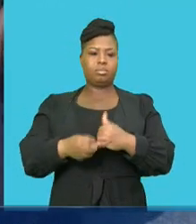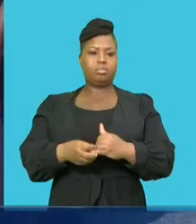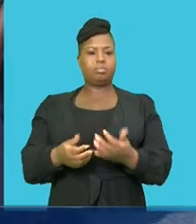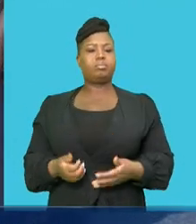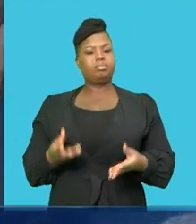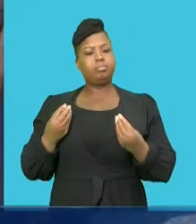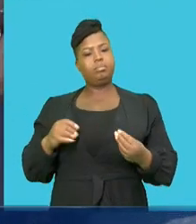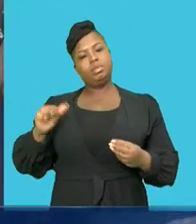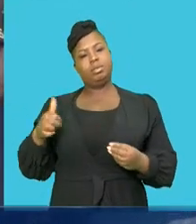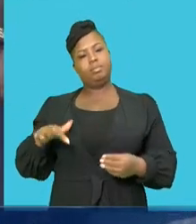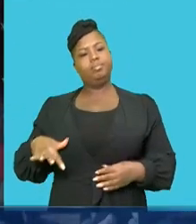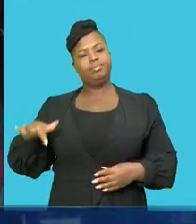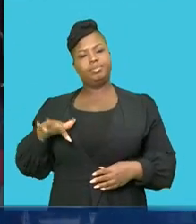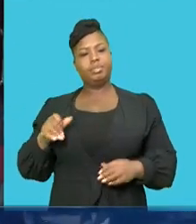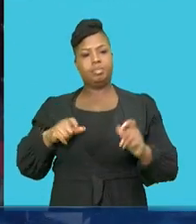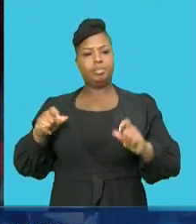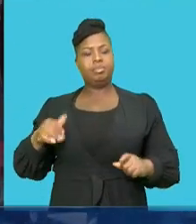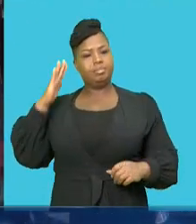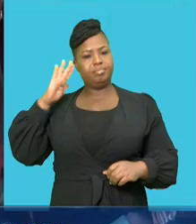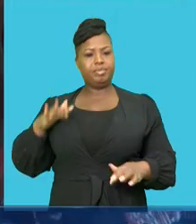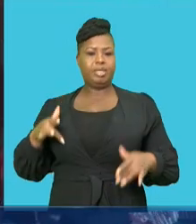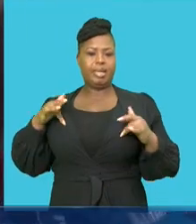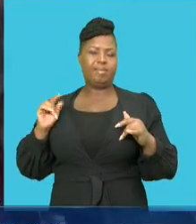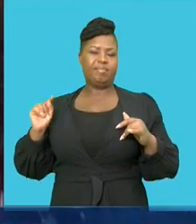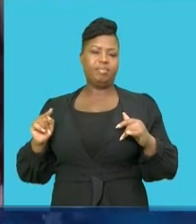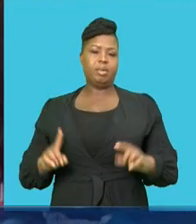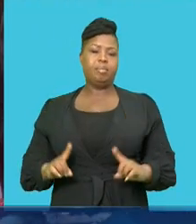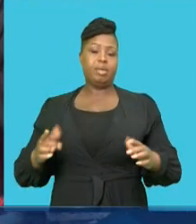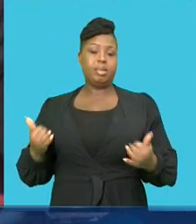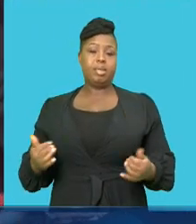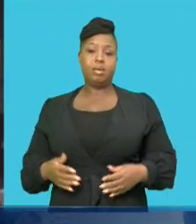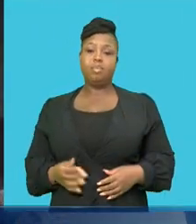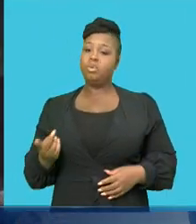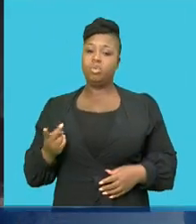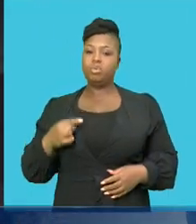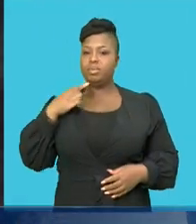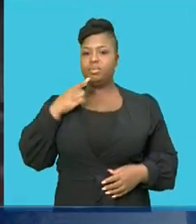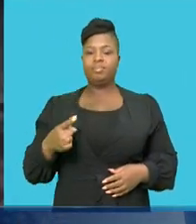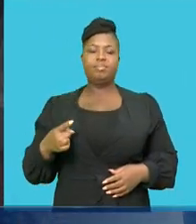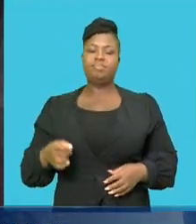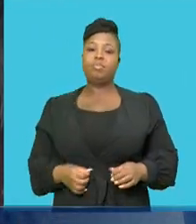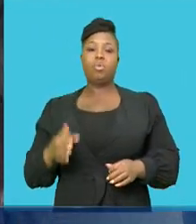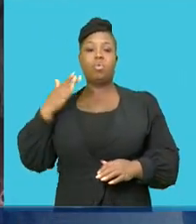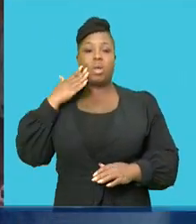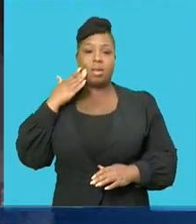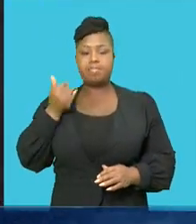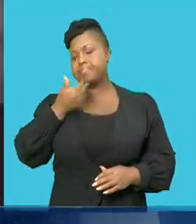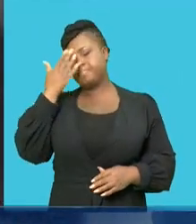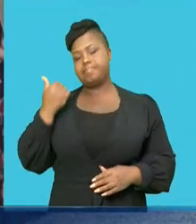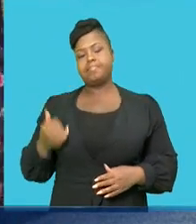enye indawo yokuhlala amaxhoba walomlilo, kodwa nangona kunjalo akawubekanga umhla